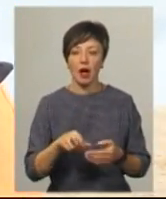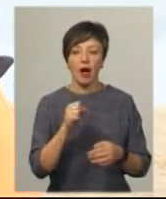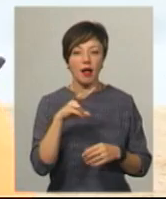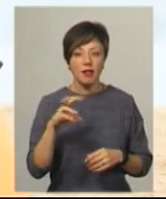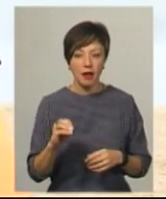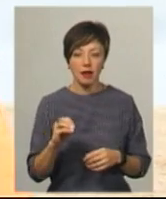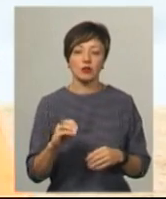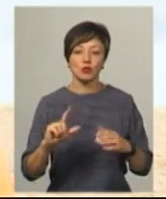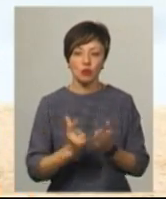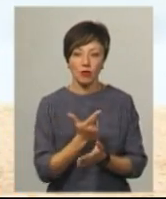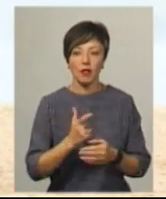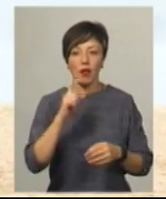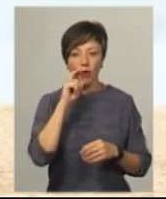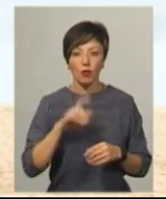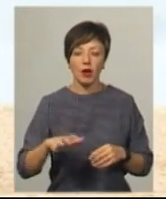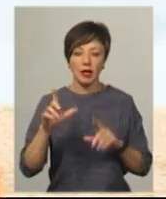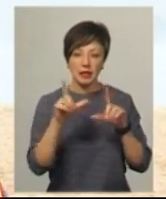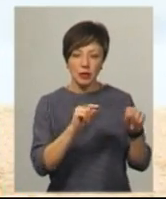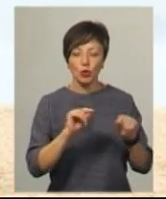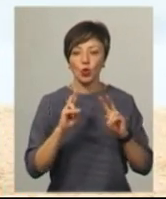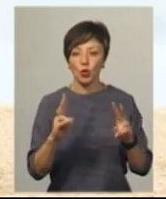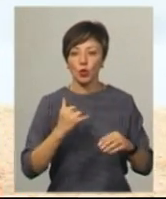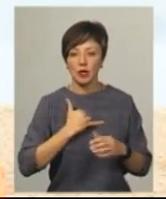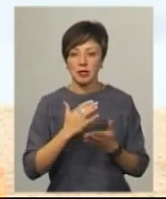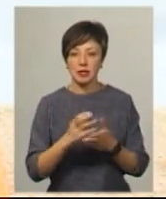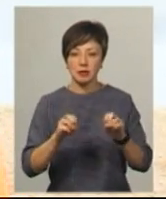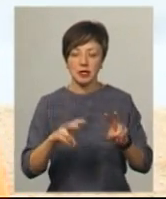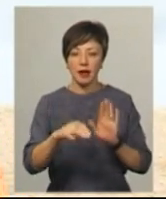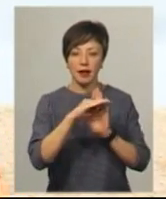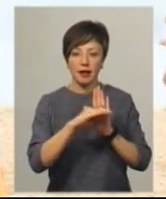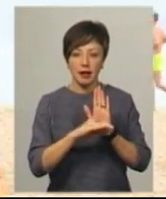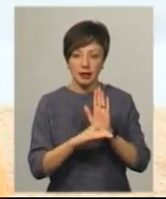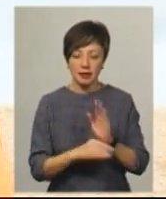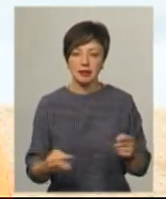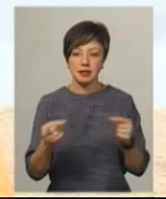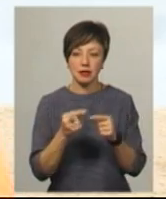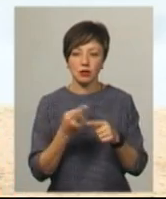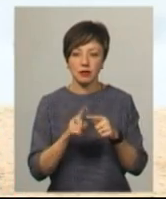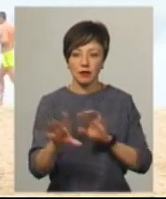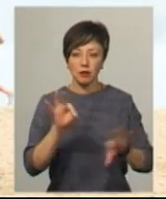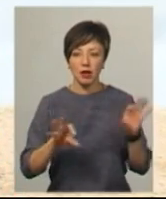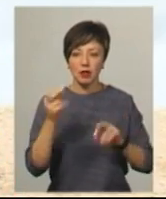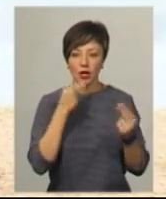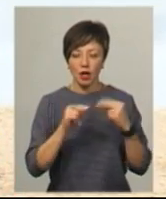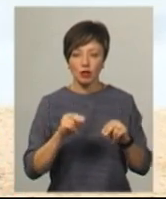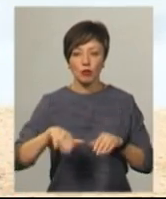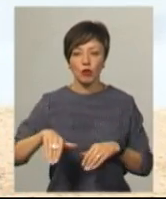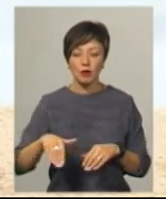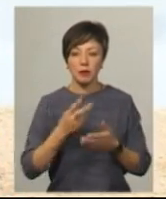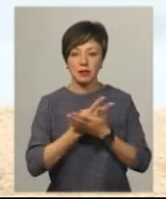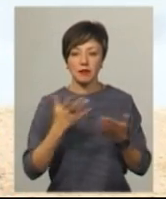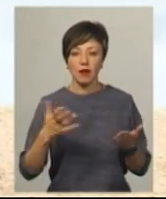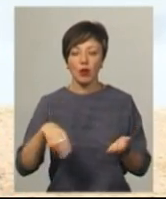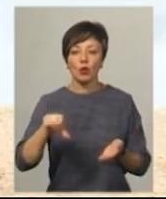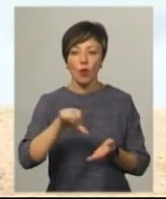Але знову ж таки на Україну їдуть ті, хто у нас от є спеціальний рейтинг, да, і згідно цього рейтингу відбираються найкращі, які потім